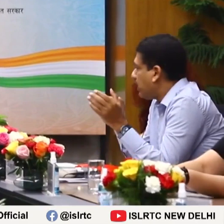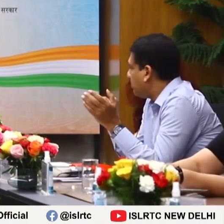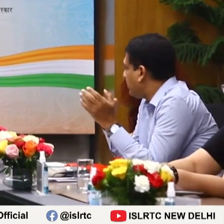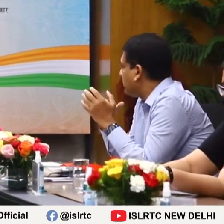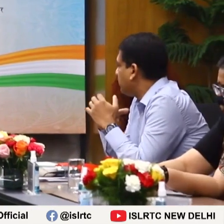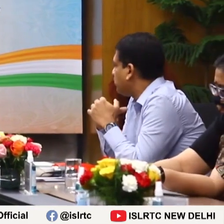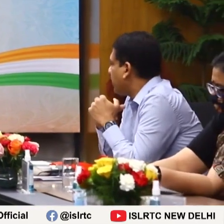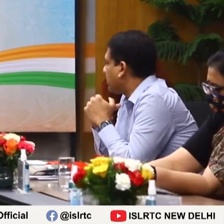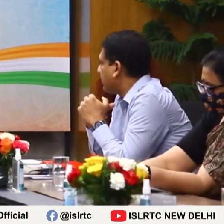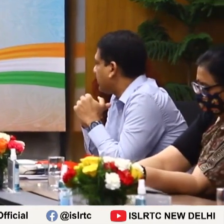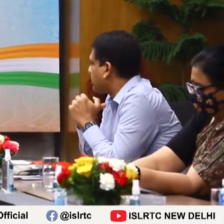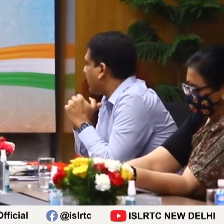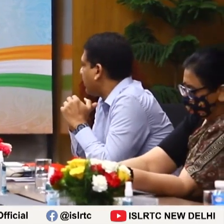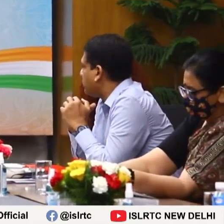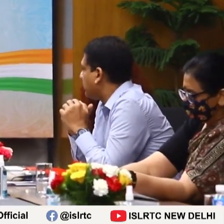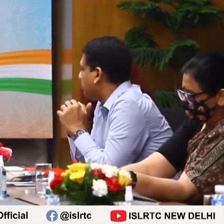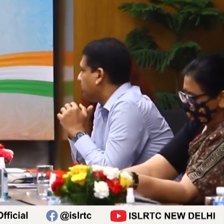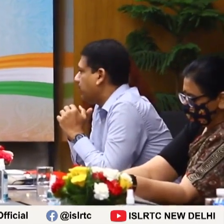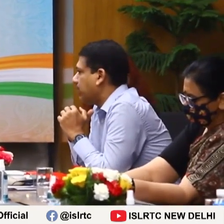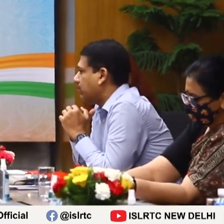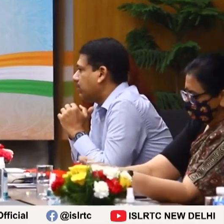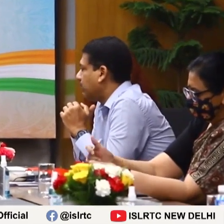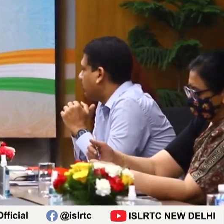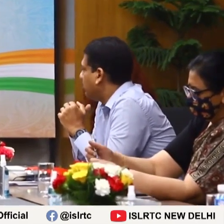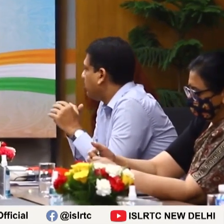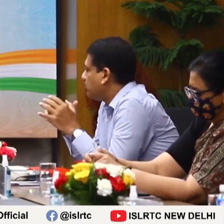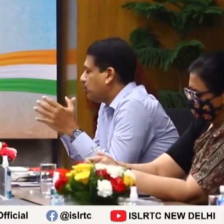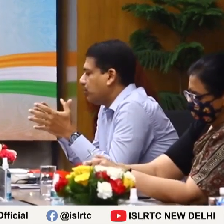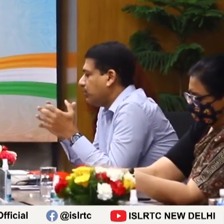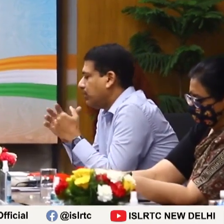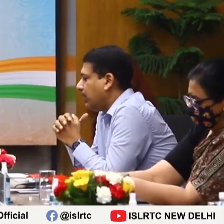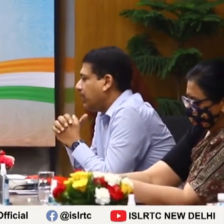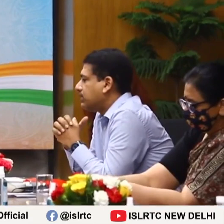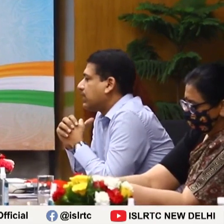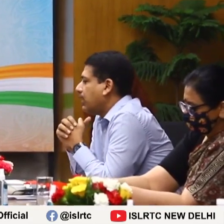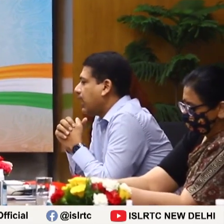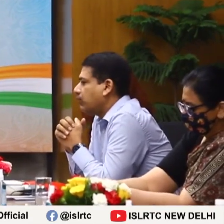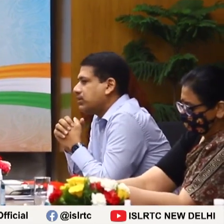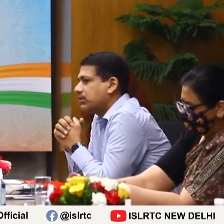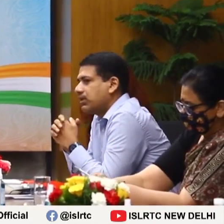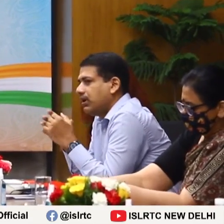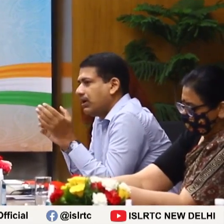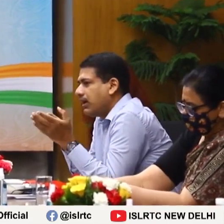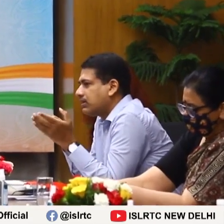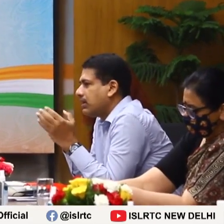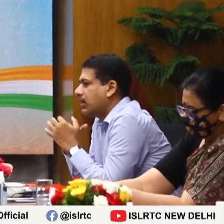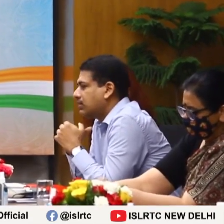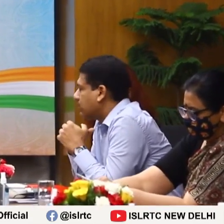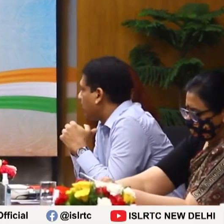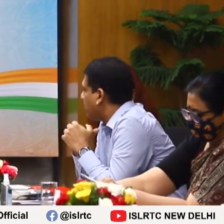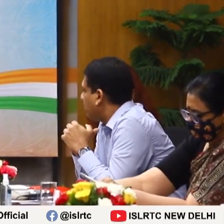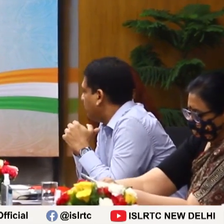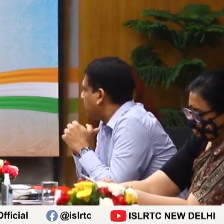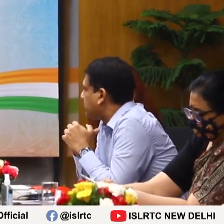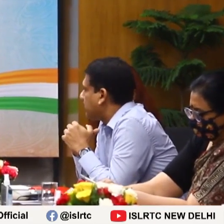सर, प्रधानमंत्री जी अभी जो बात कर रहे थे स्टैंडर्डाइजेशन के बारे में, जो इंडियन साइन लैंग्वेज डिक्शनरी